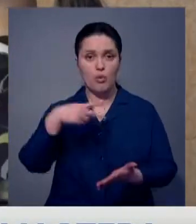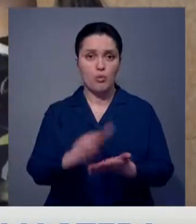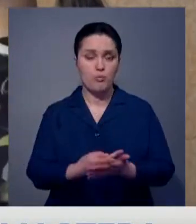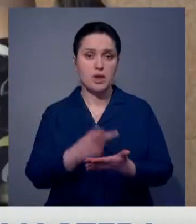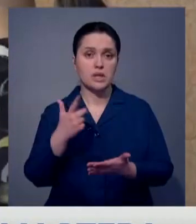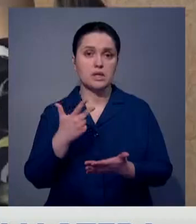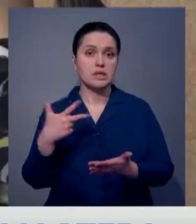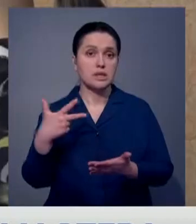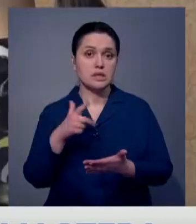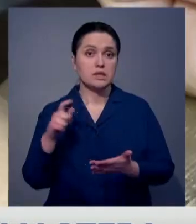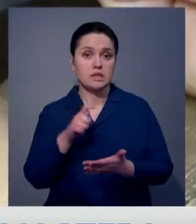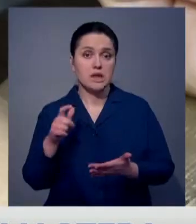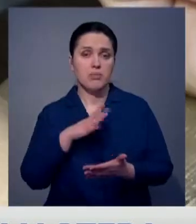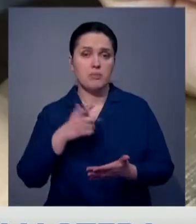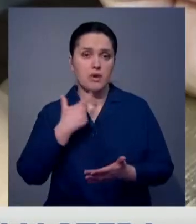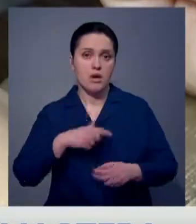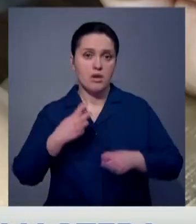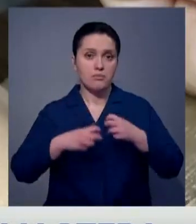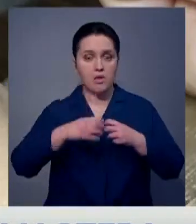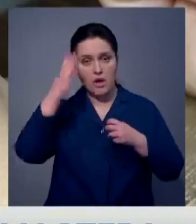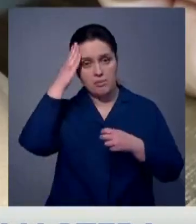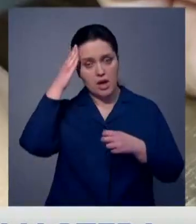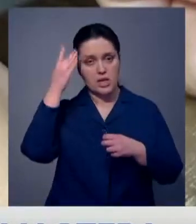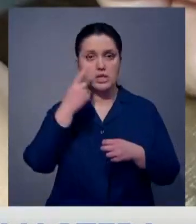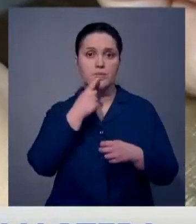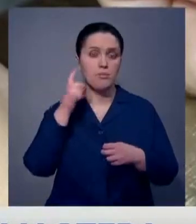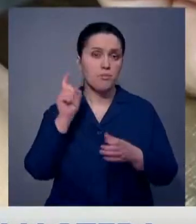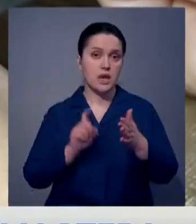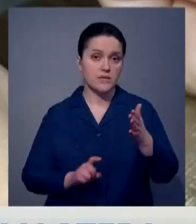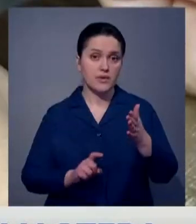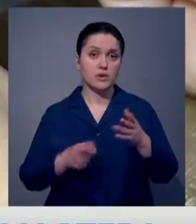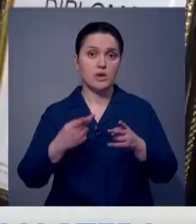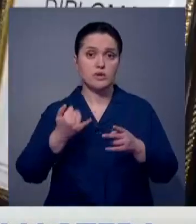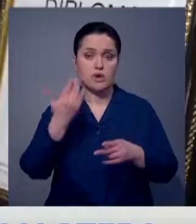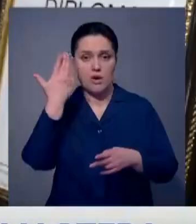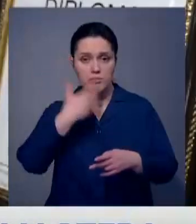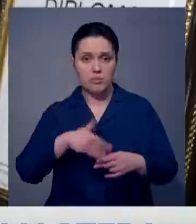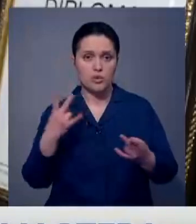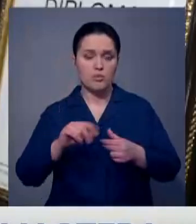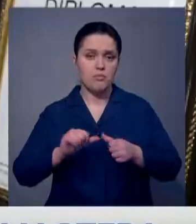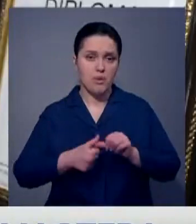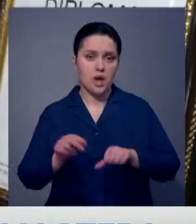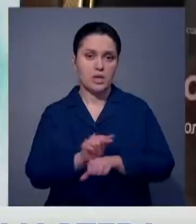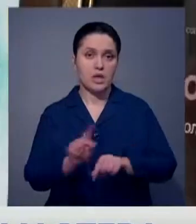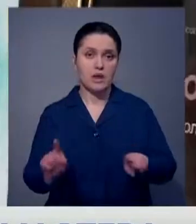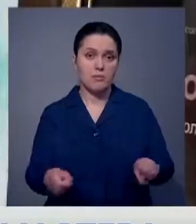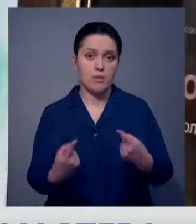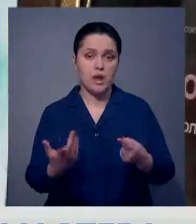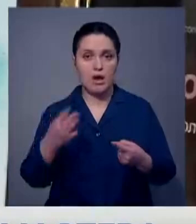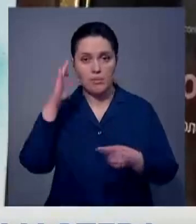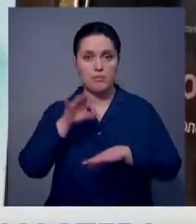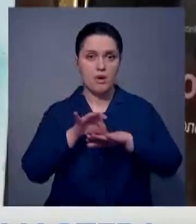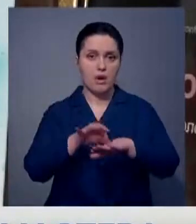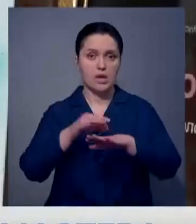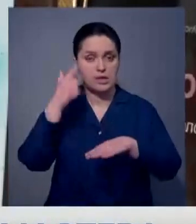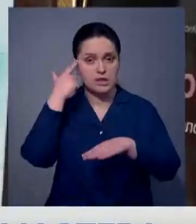малыш упал с 3-го этажа и получил серьезные травмы головы и позвоночника. Сейчас мальчик парализован и нуждается в постоянной реабилитации. Родители